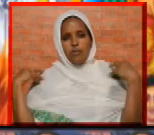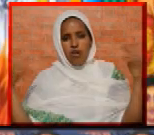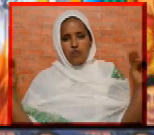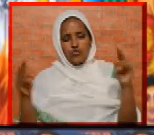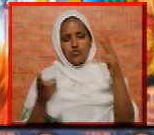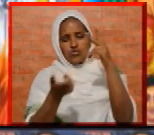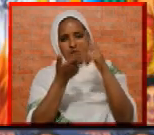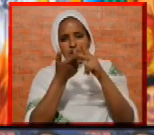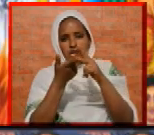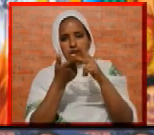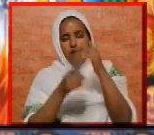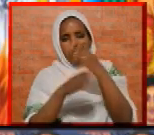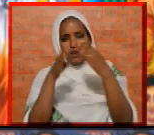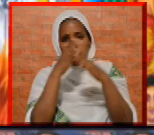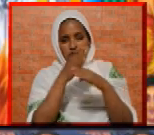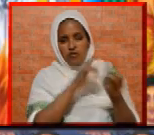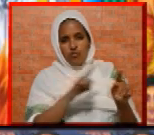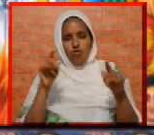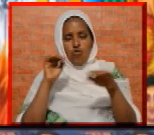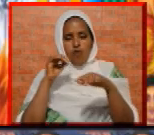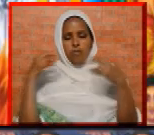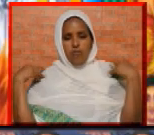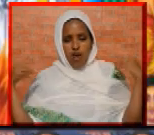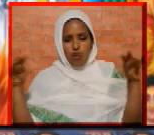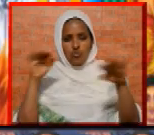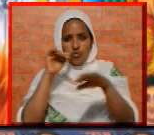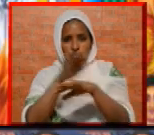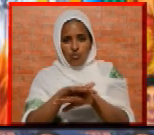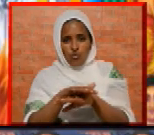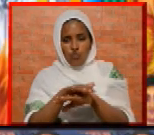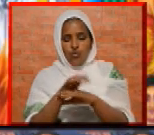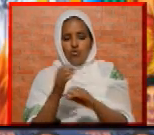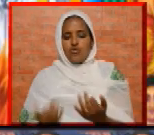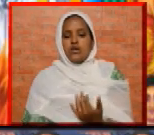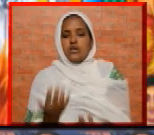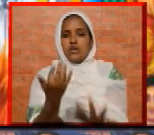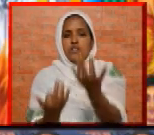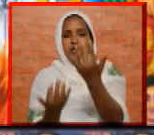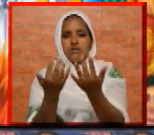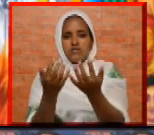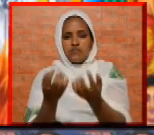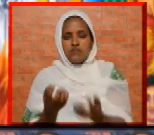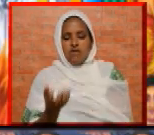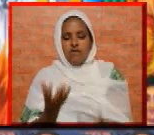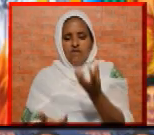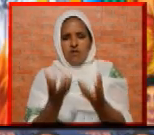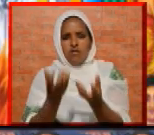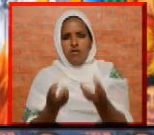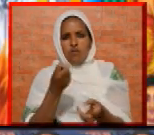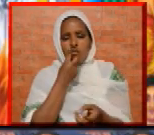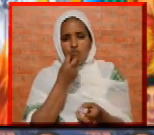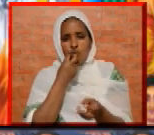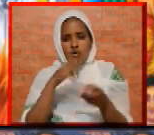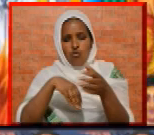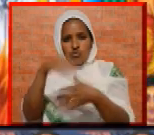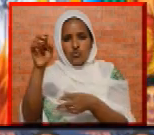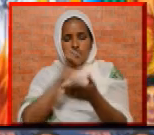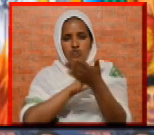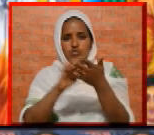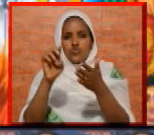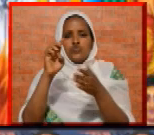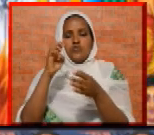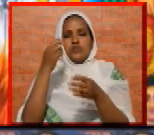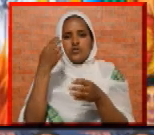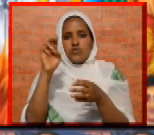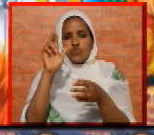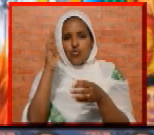የመልአኩ፣ በሶስተኛ ደረጃ ደግሞ መልአኩ ተልኮላቸው ከነደደ እሳት ከፈላውሃ ይወጡ